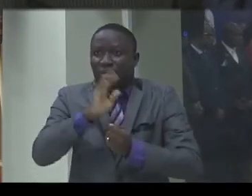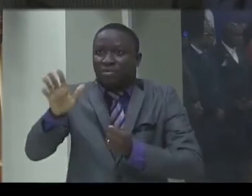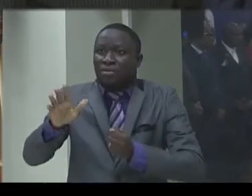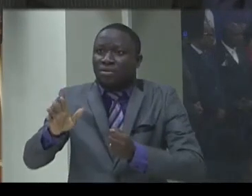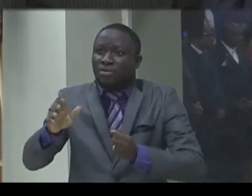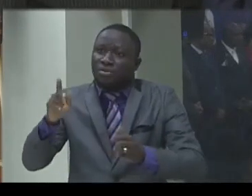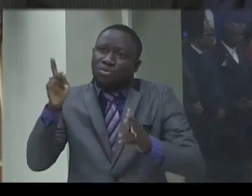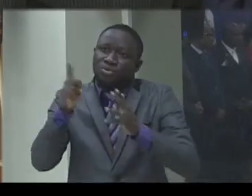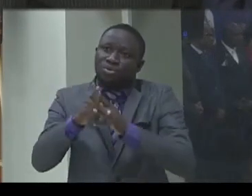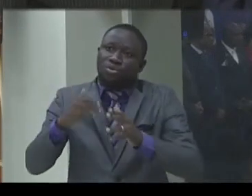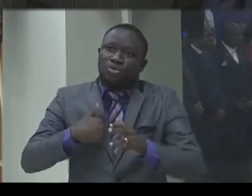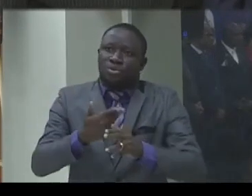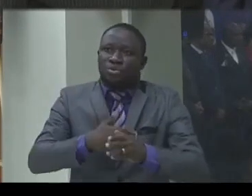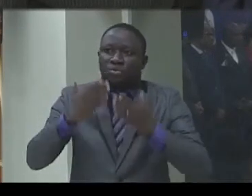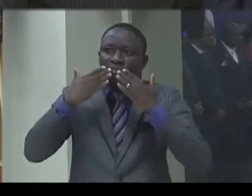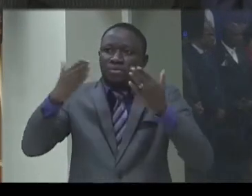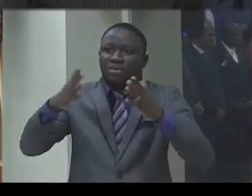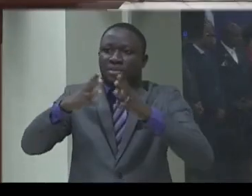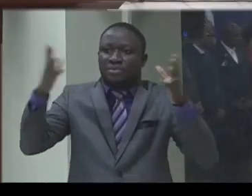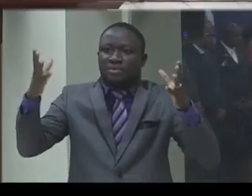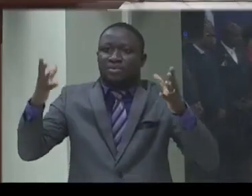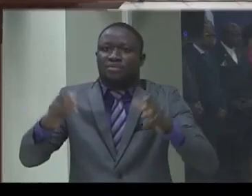rempote la victwa son nou moun si yon pe